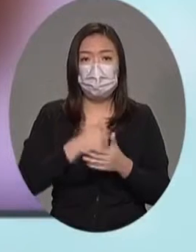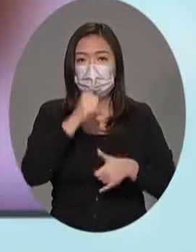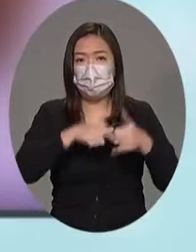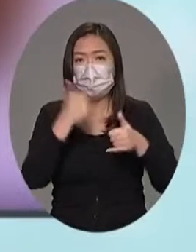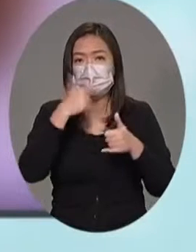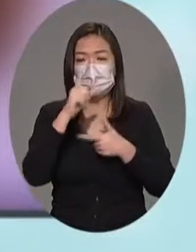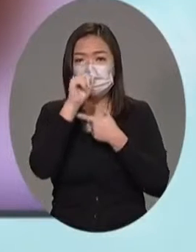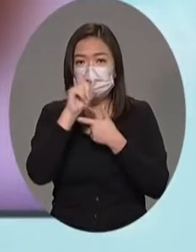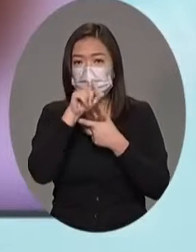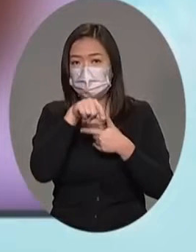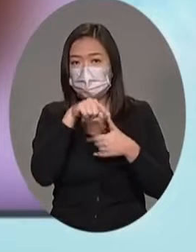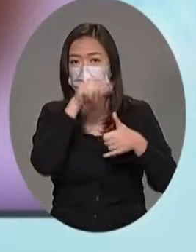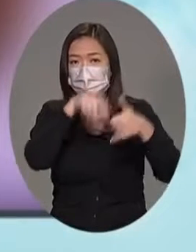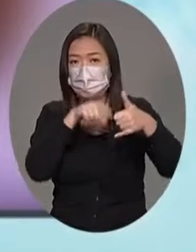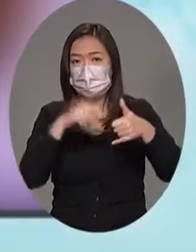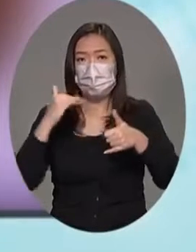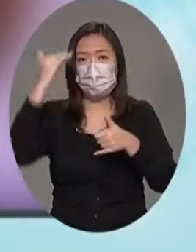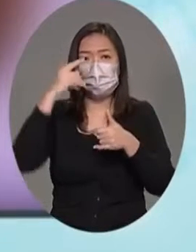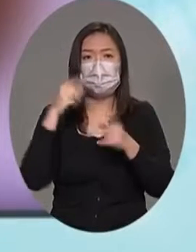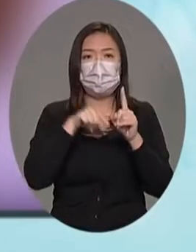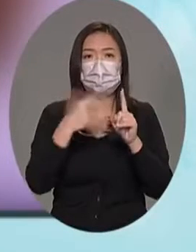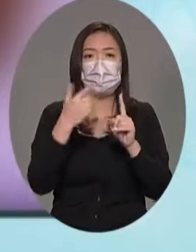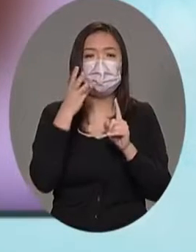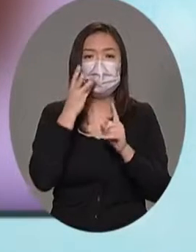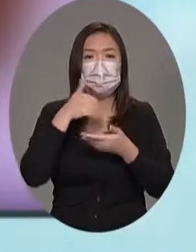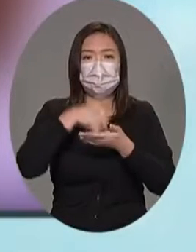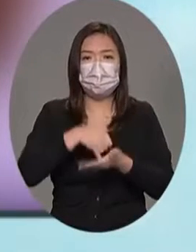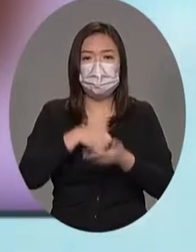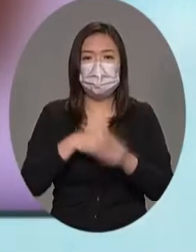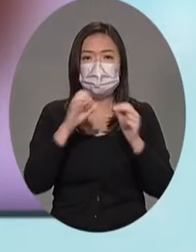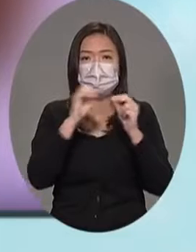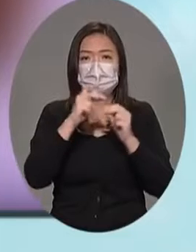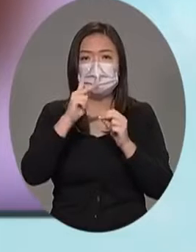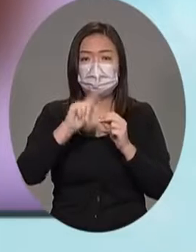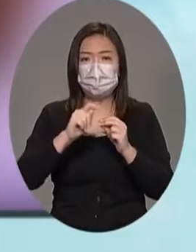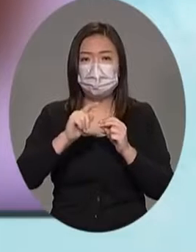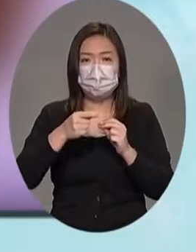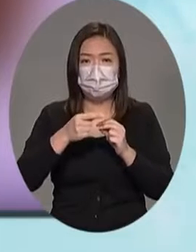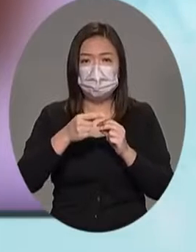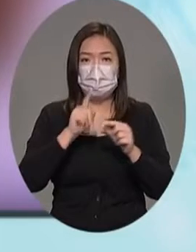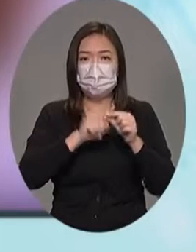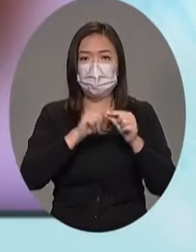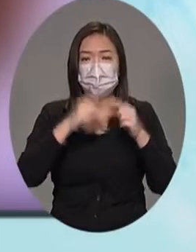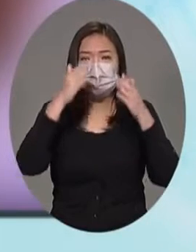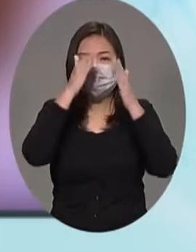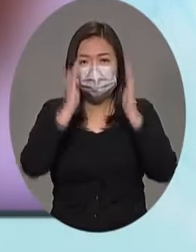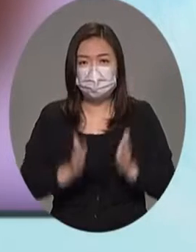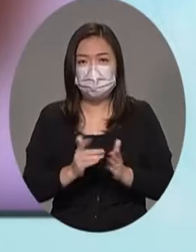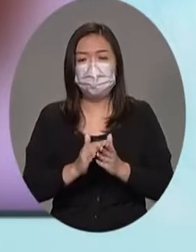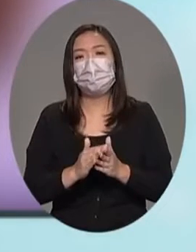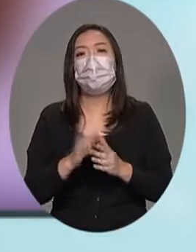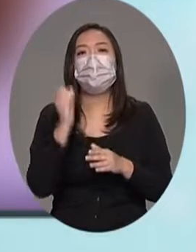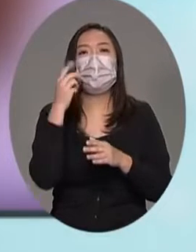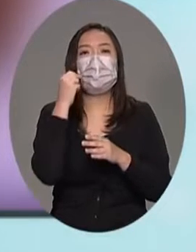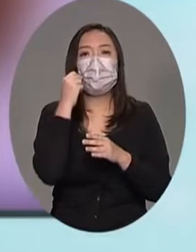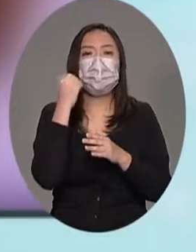說這個被通緝的男人高大約 1.8 米，體重大約70公斤，中等身材，白皮膚，速短黑